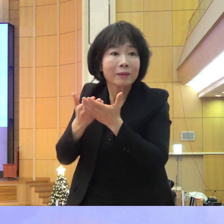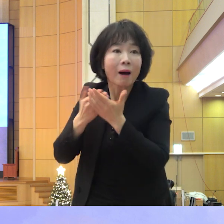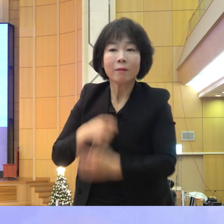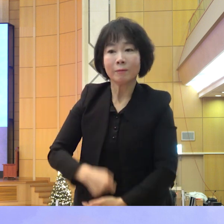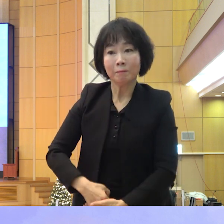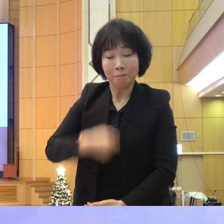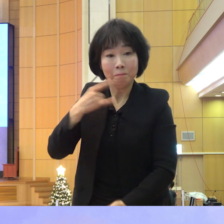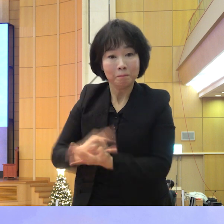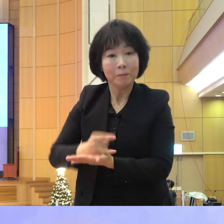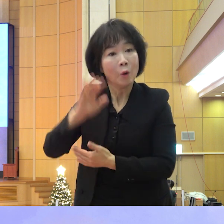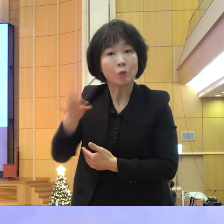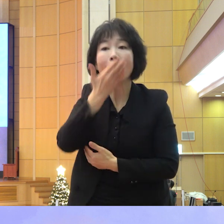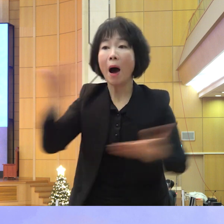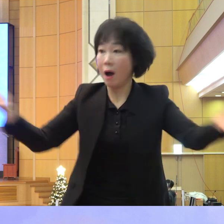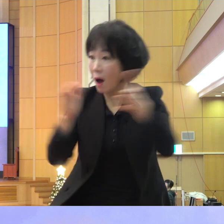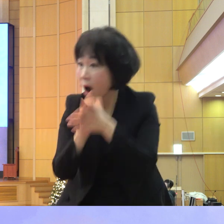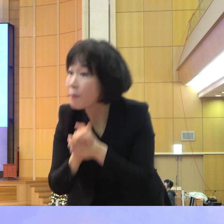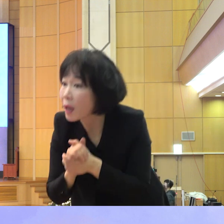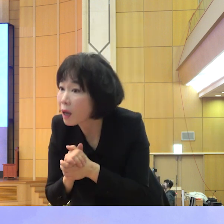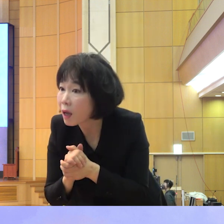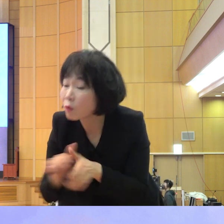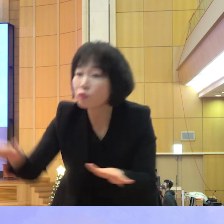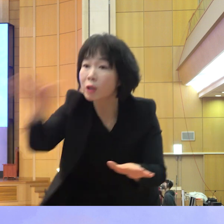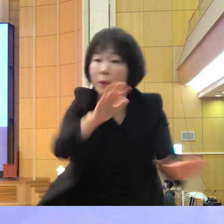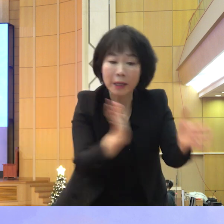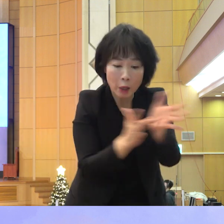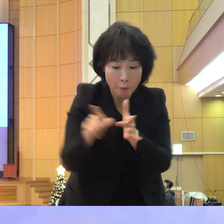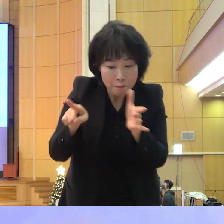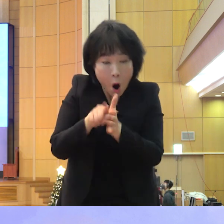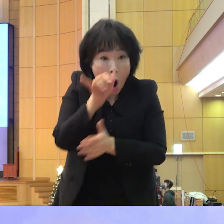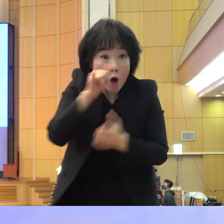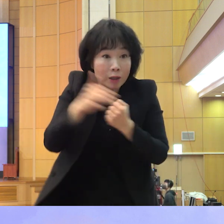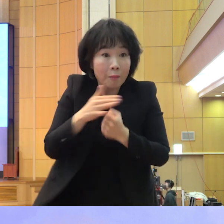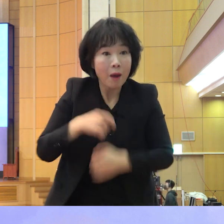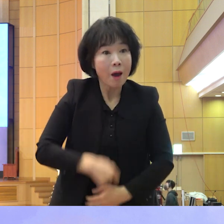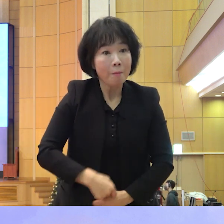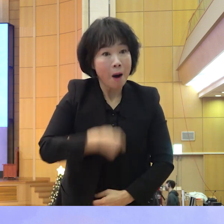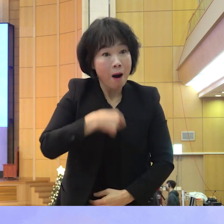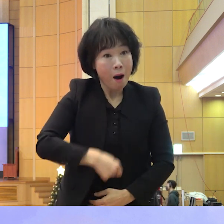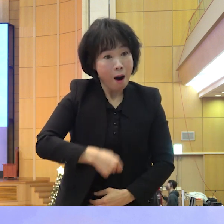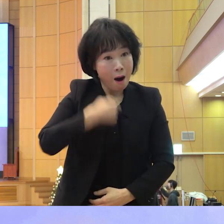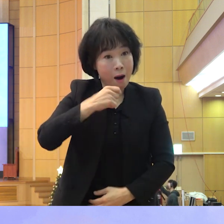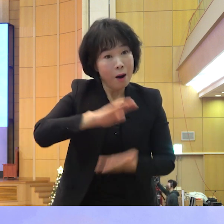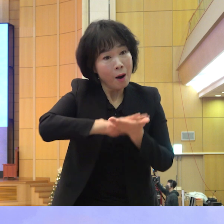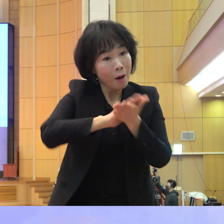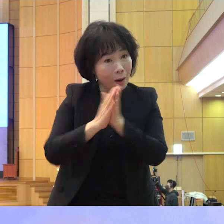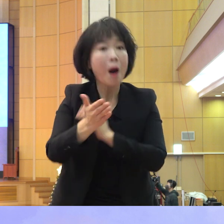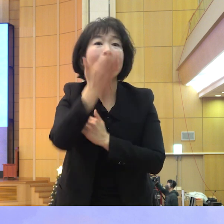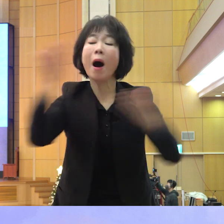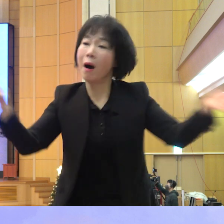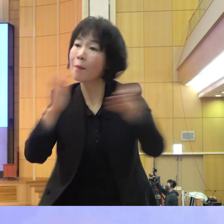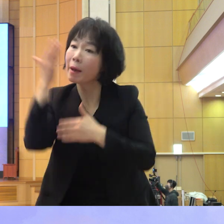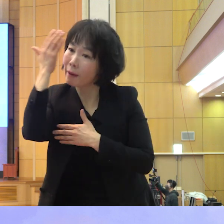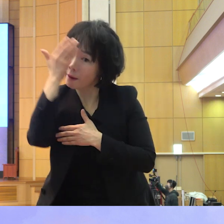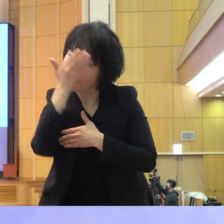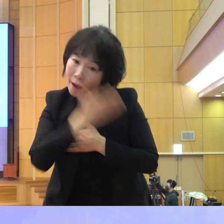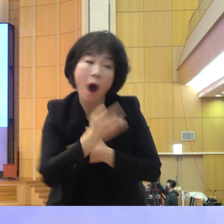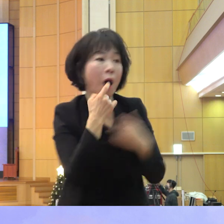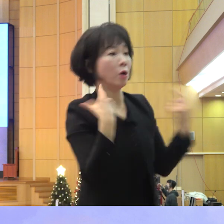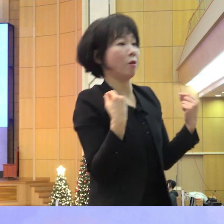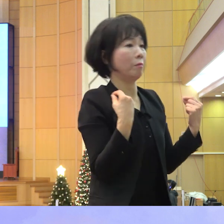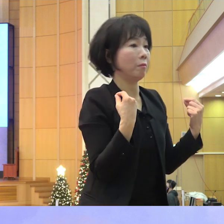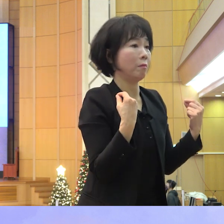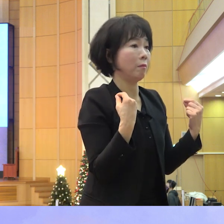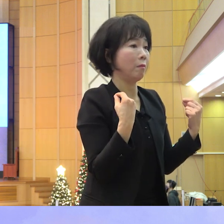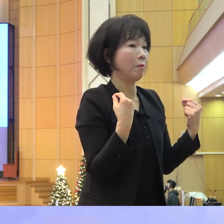믿는 거예요. 다른 거 아니에요. 여러분 목욕하는 것은 더러운 몸을 다 깨끗하게 씻어버리면 몸이 얼마나 깨끗해져요.